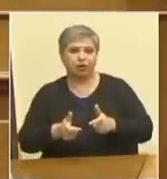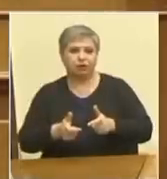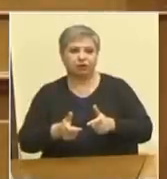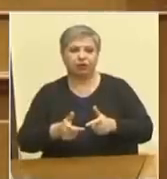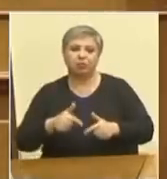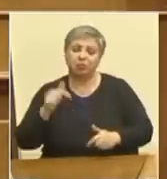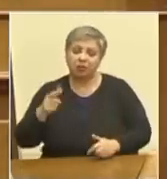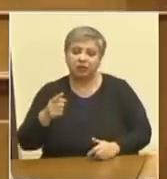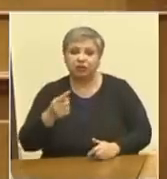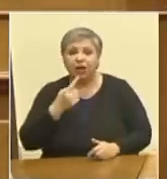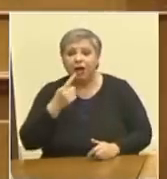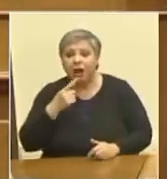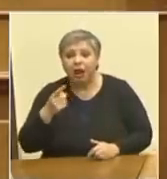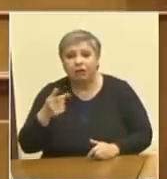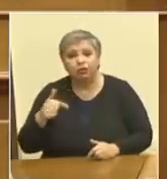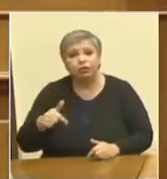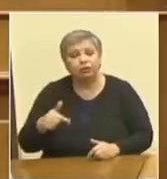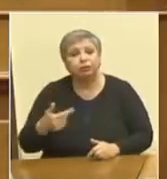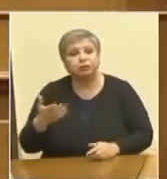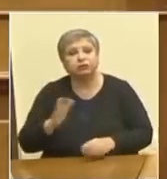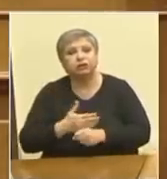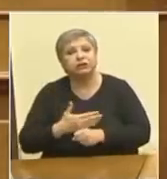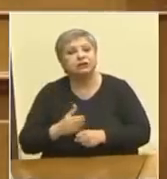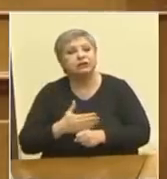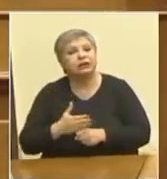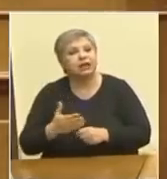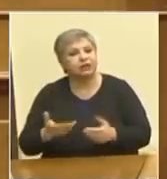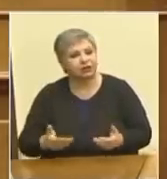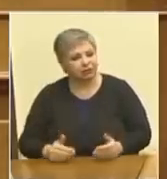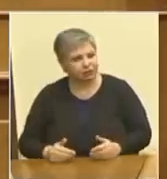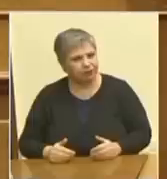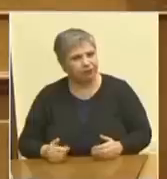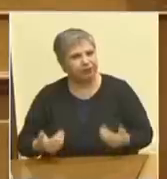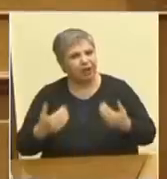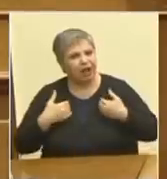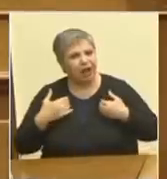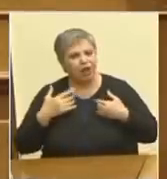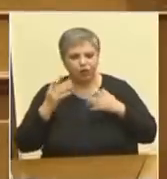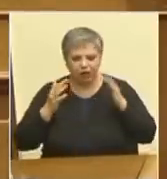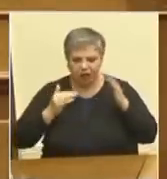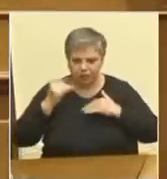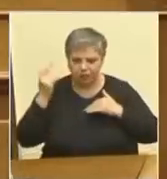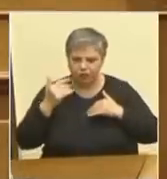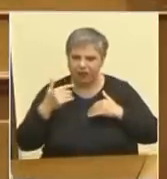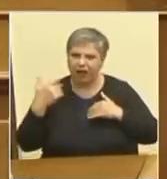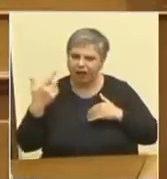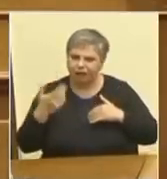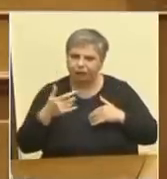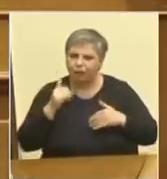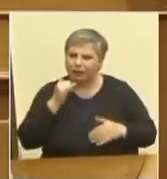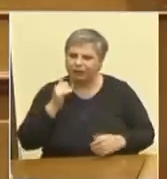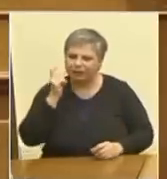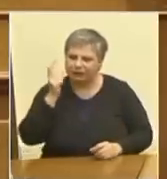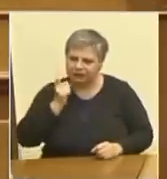τα λεγόμενά σας κατέστρεψε τη χώρα. Έχω, λοιπόν, μία απορία. Ήθελα πάντα να σας ρωτήσω, αλλά σήμερα μου δώσατε αυτή την ευκαιρία.